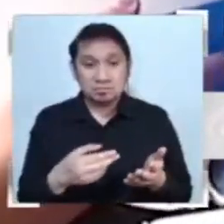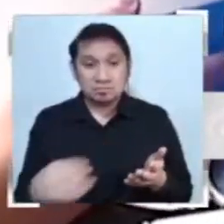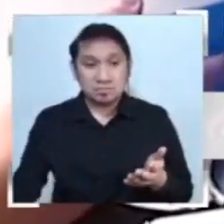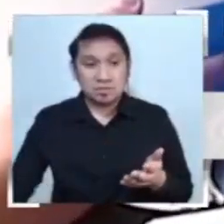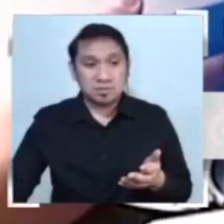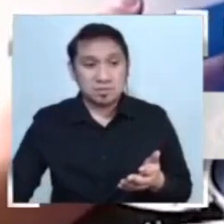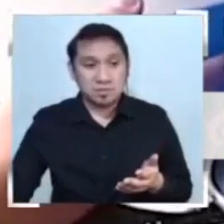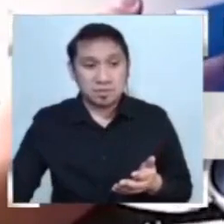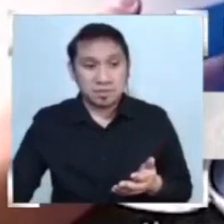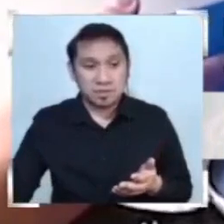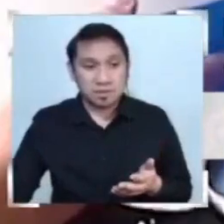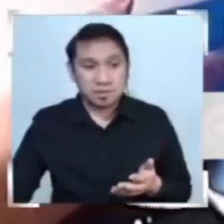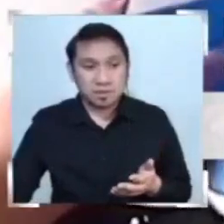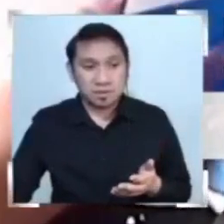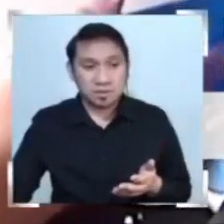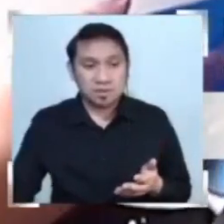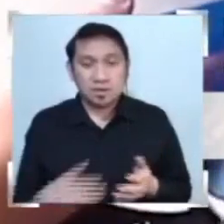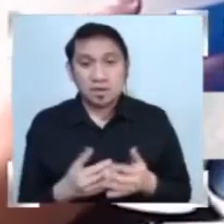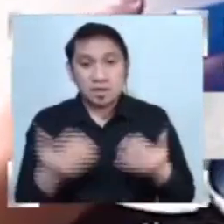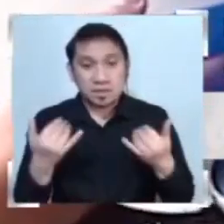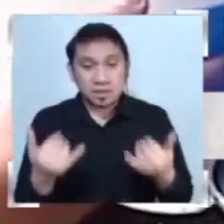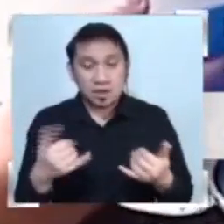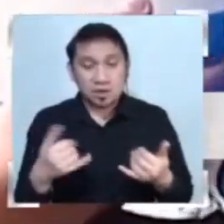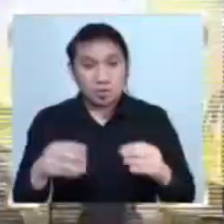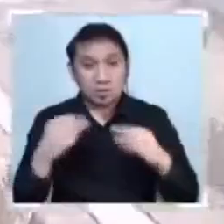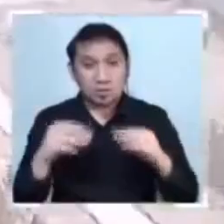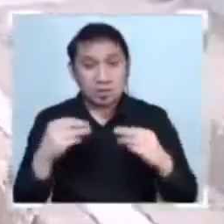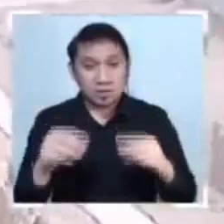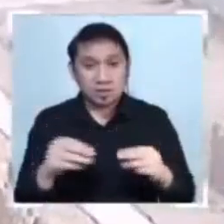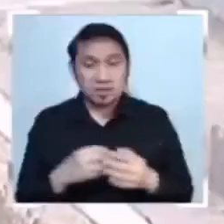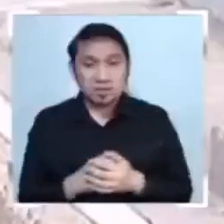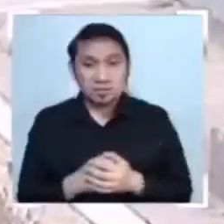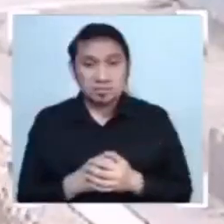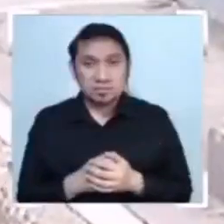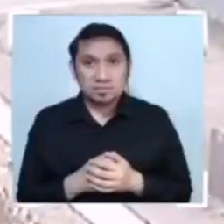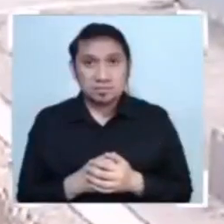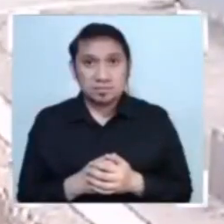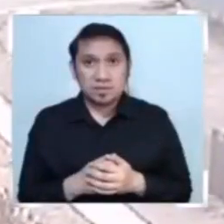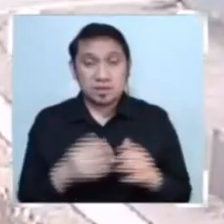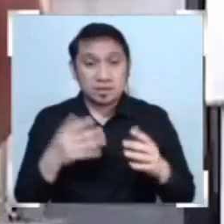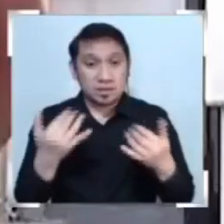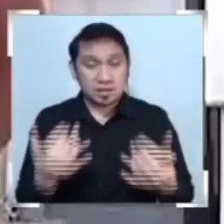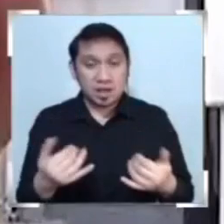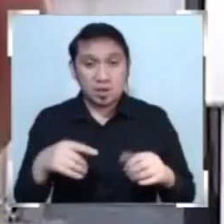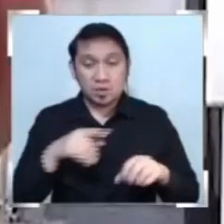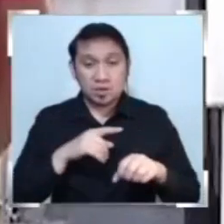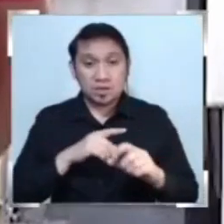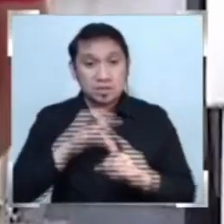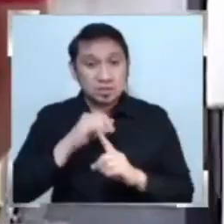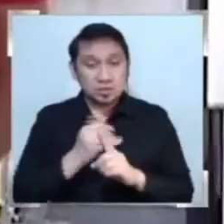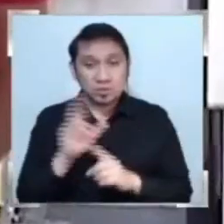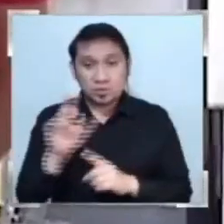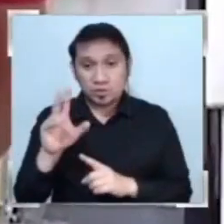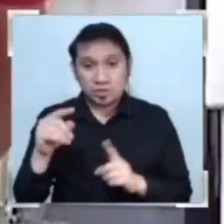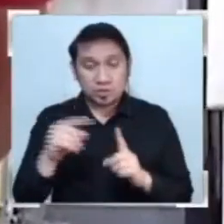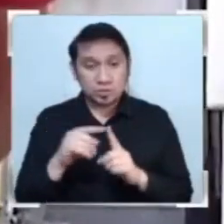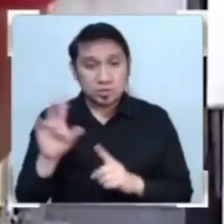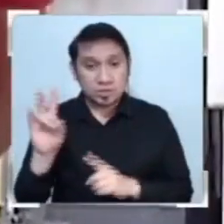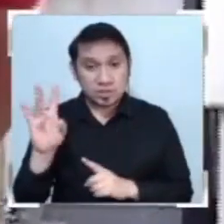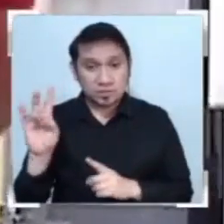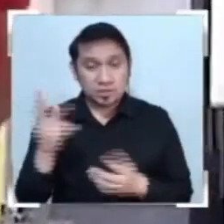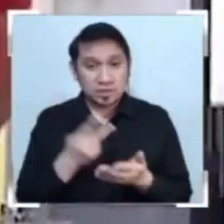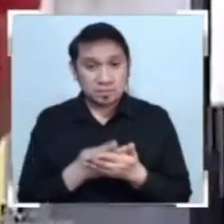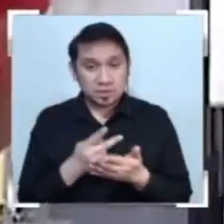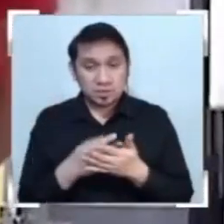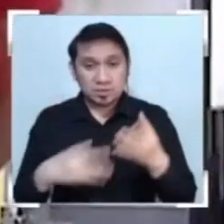bisig kwanto kasaka ng merkado, perting liso ragad. Mula nitong Enero, 13 hanggang 17 pesos na ang itinaas